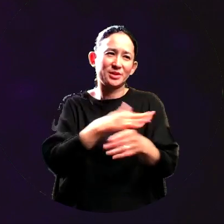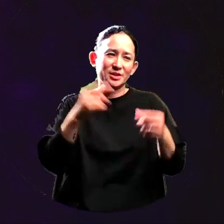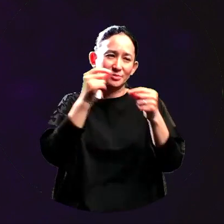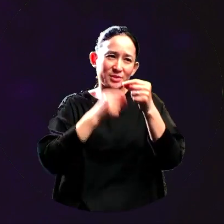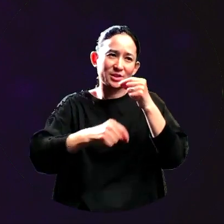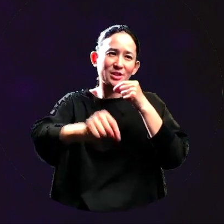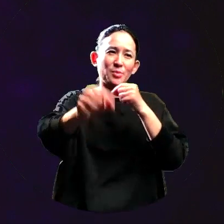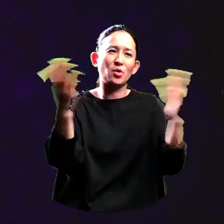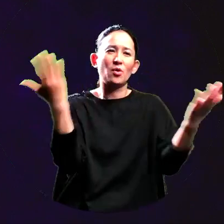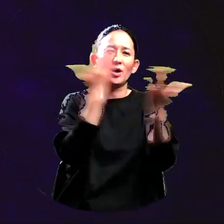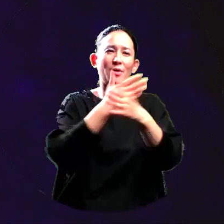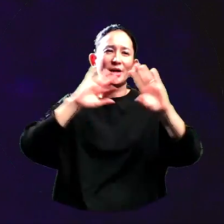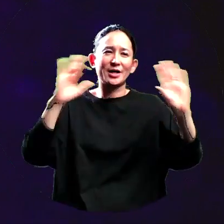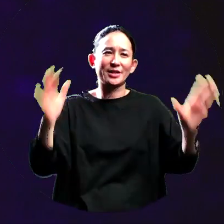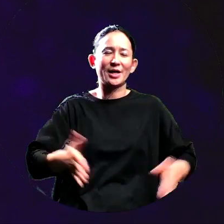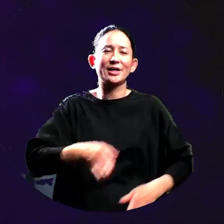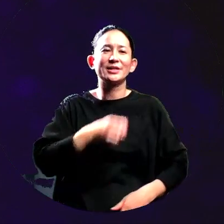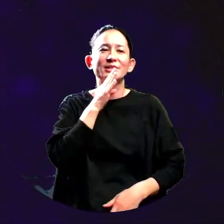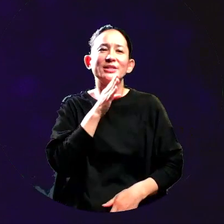されるからです。